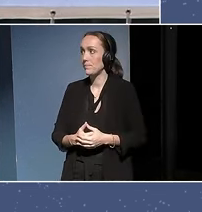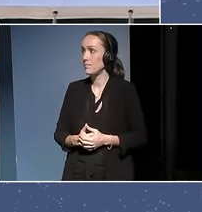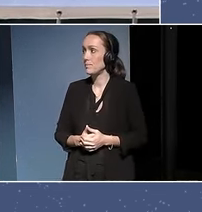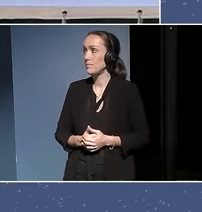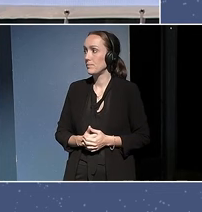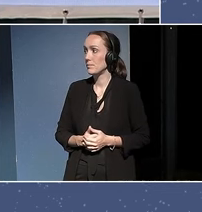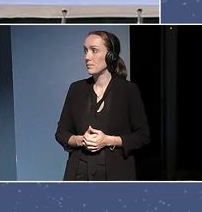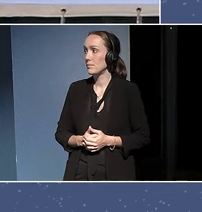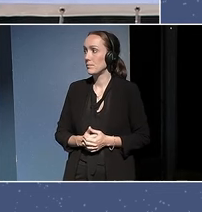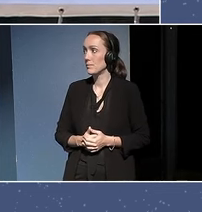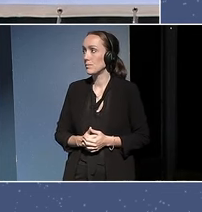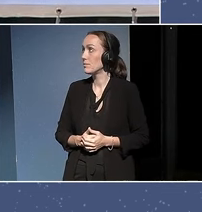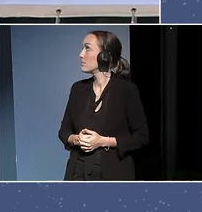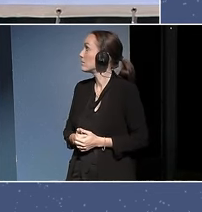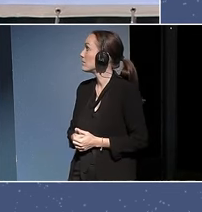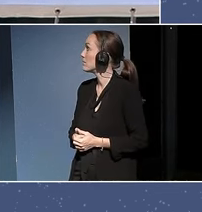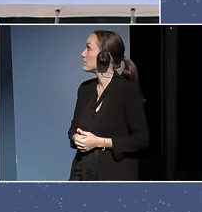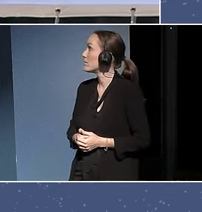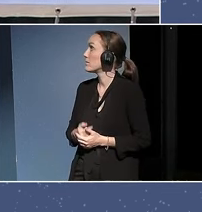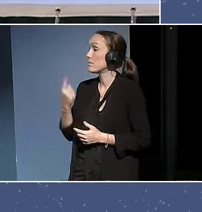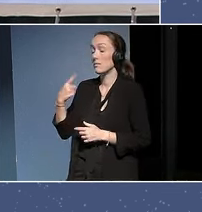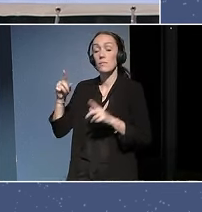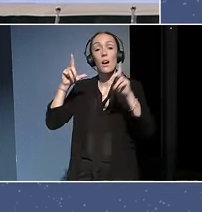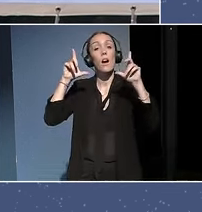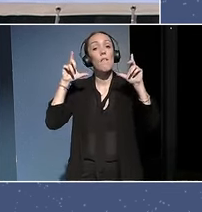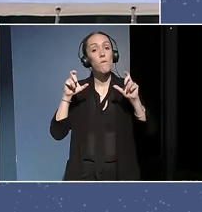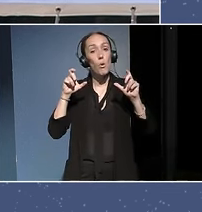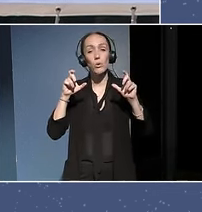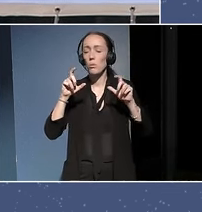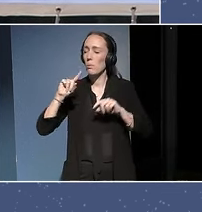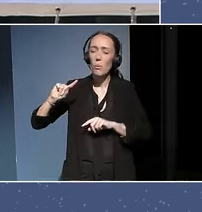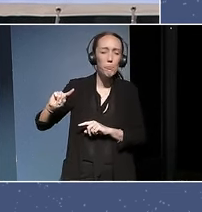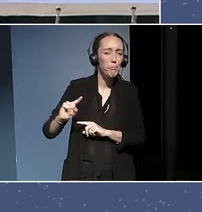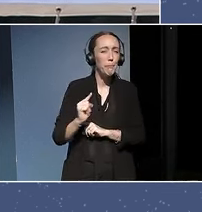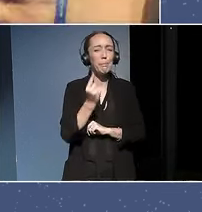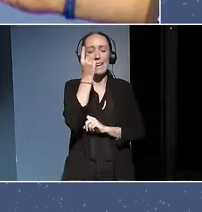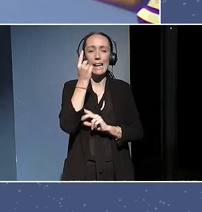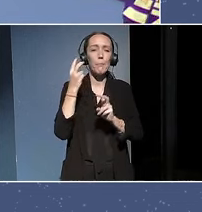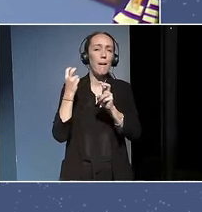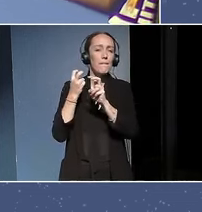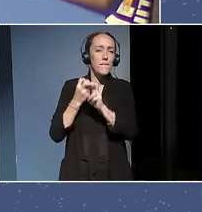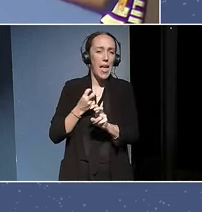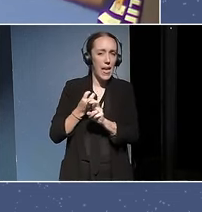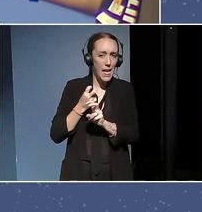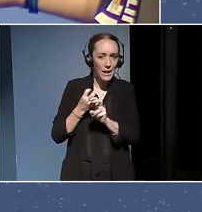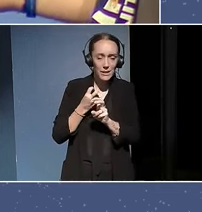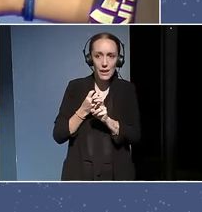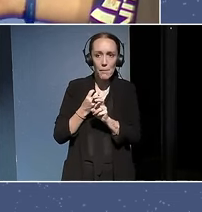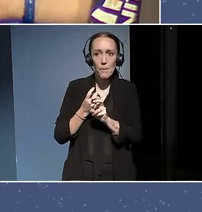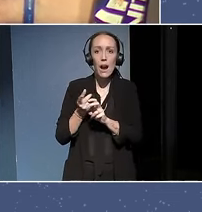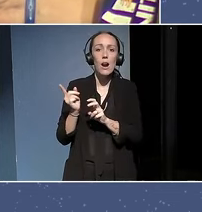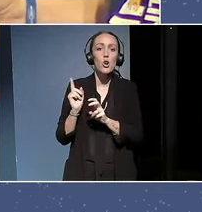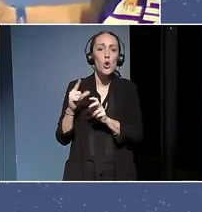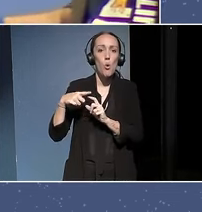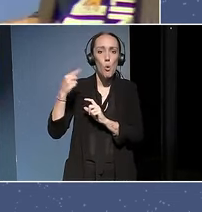corrente e qui vedete le foto della primissima vertebra prima la primissima che era